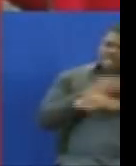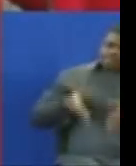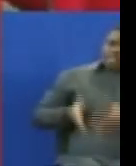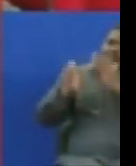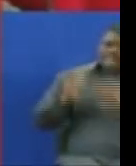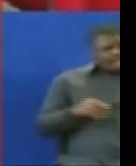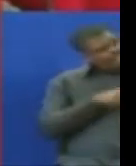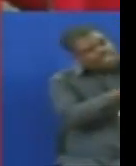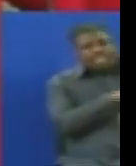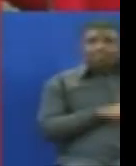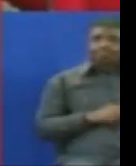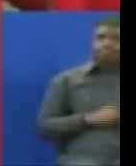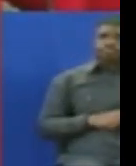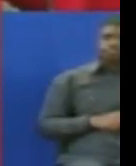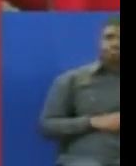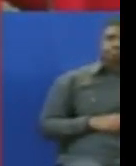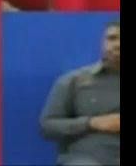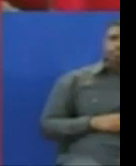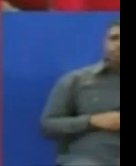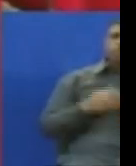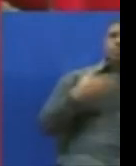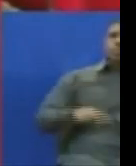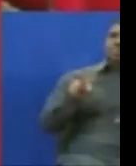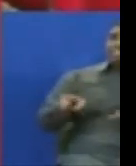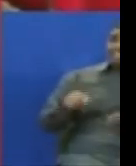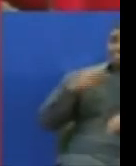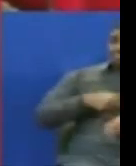Mheshimiwa Waziri alipokuwa naibu waziri wa maji alikuwa mtu msikivu sana.